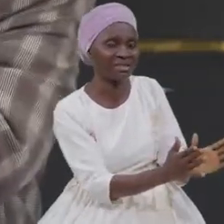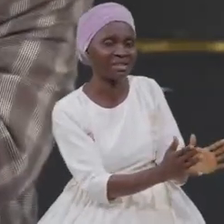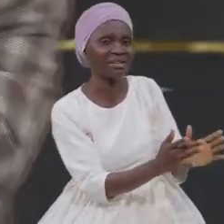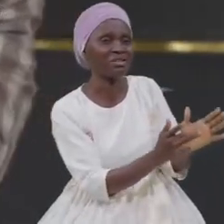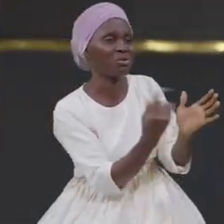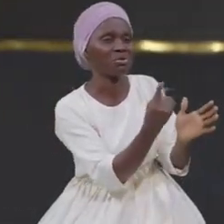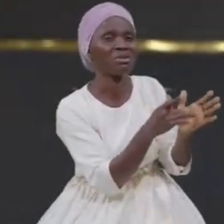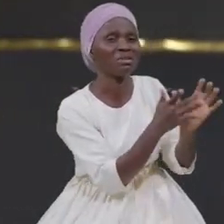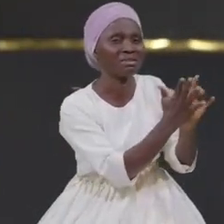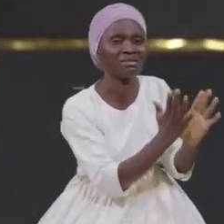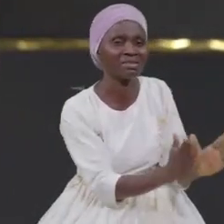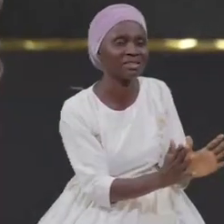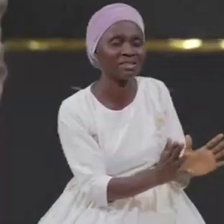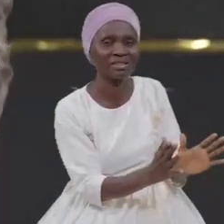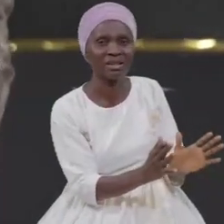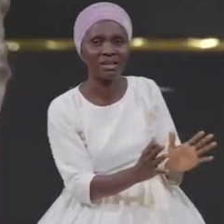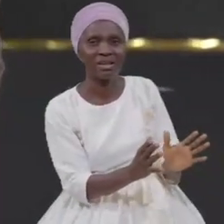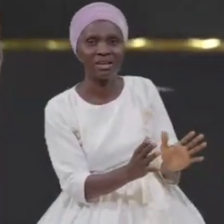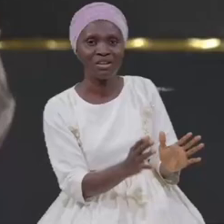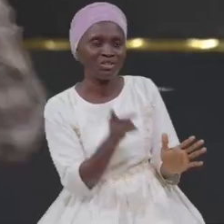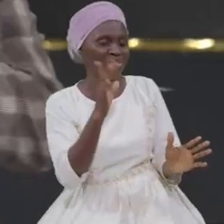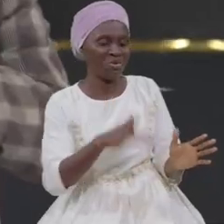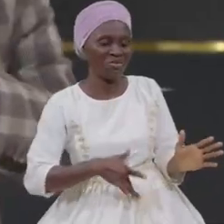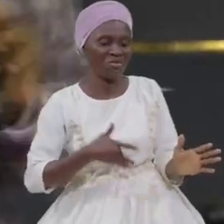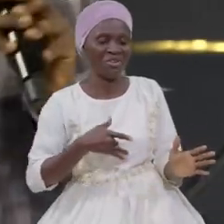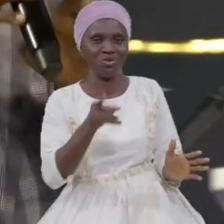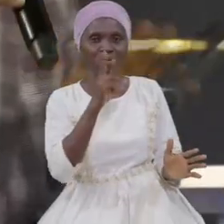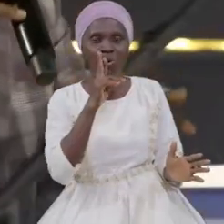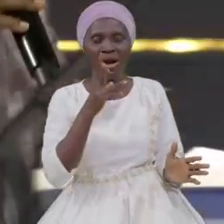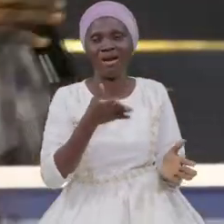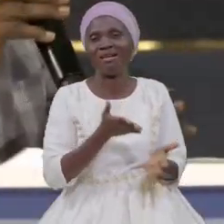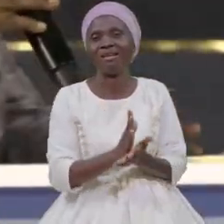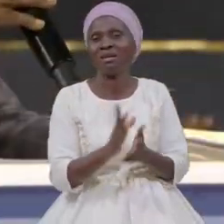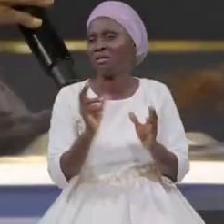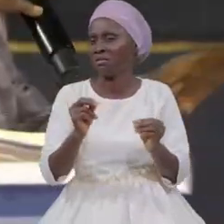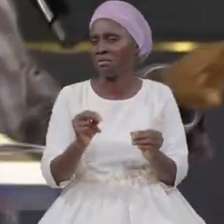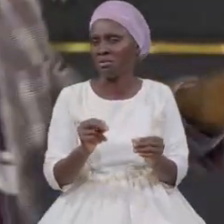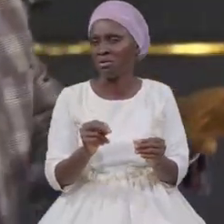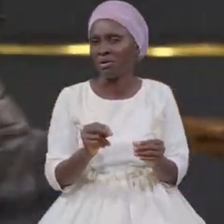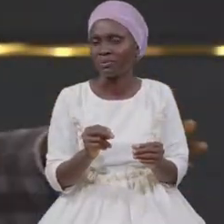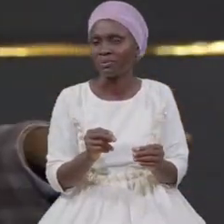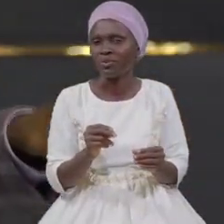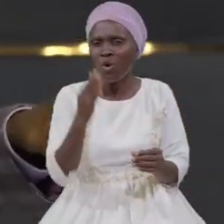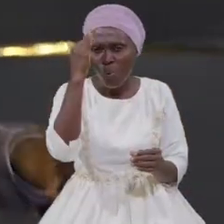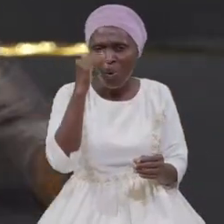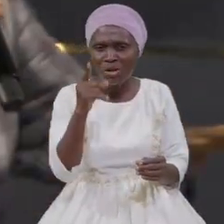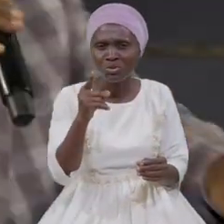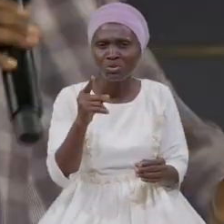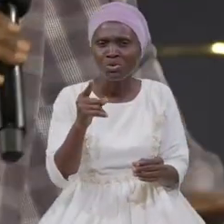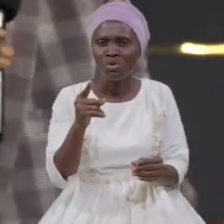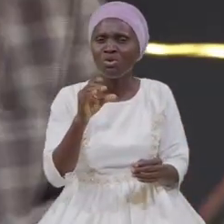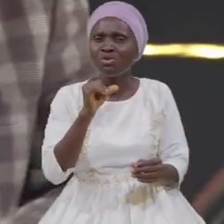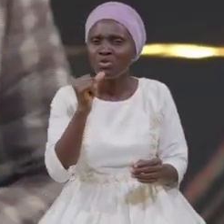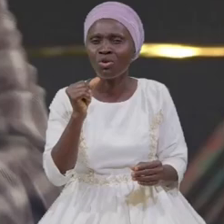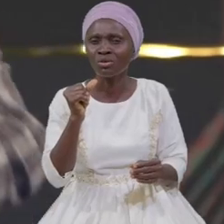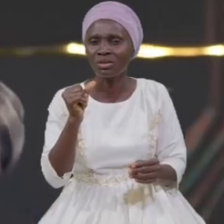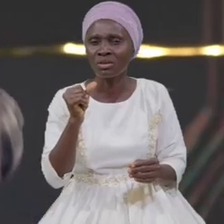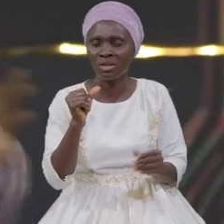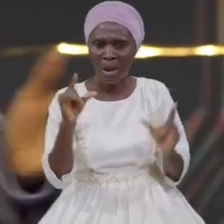Mais pourquoi ne pas tenir à côté d'Enoch? Pourquoi ne pas tenir à côté de Daniel? Pourquoi ne pas